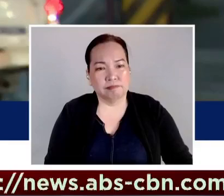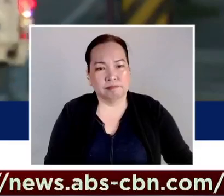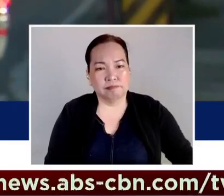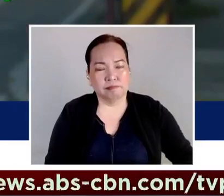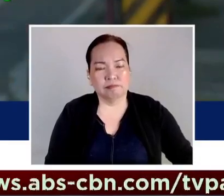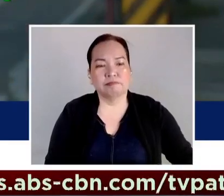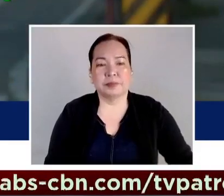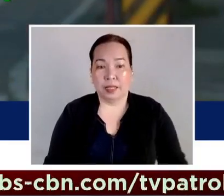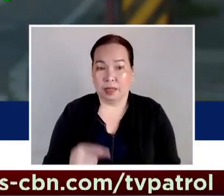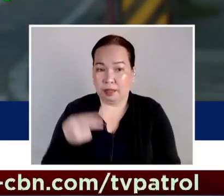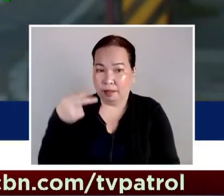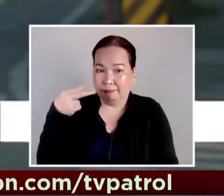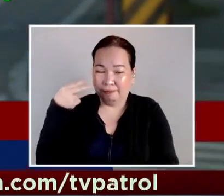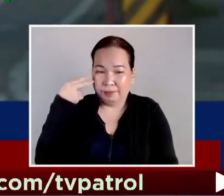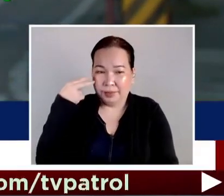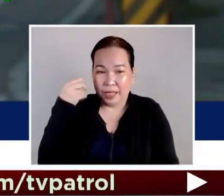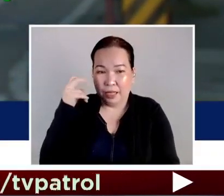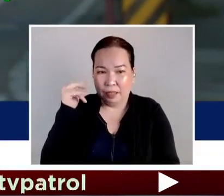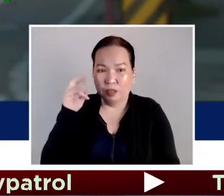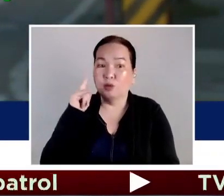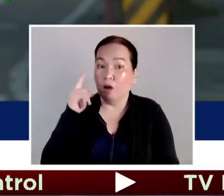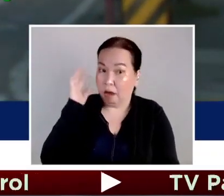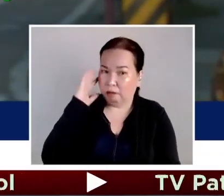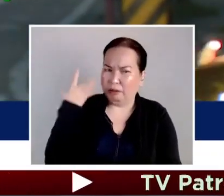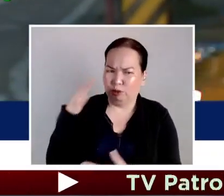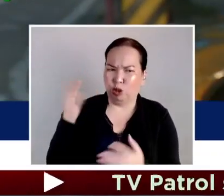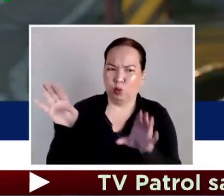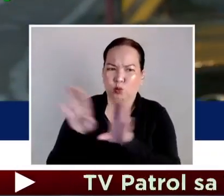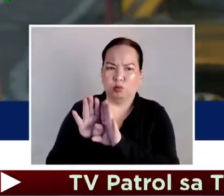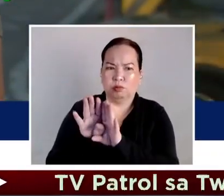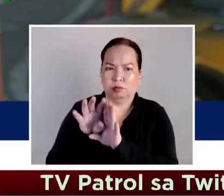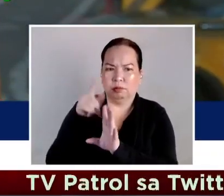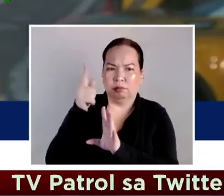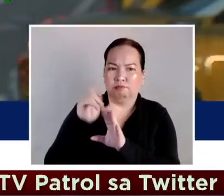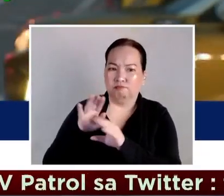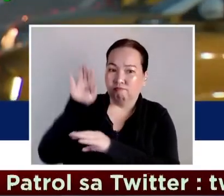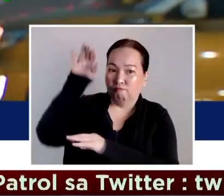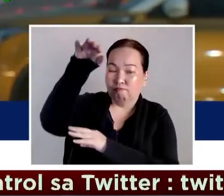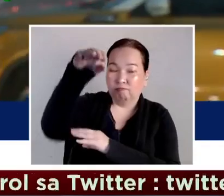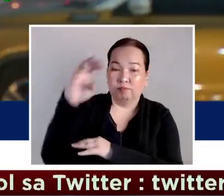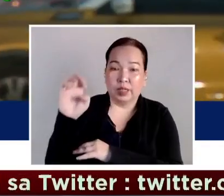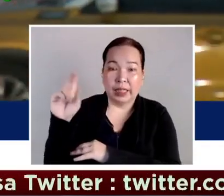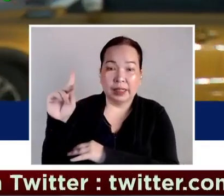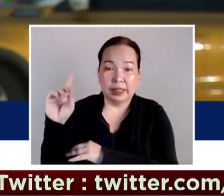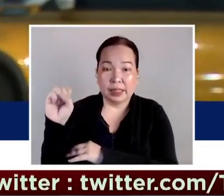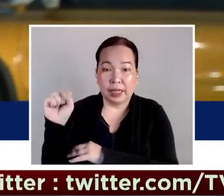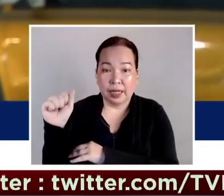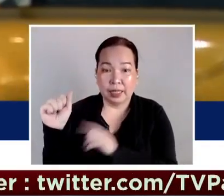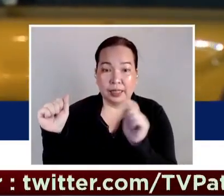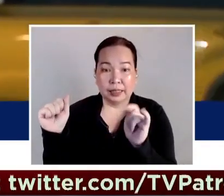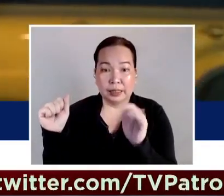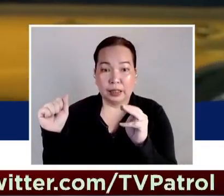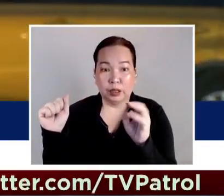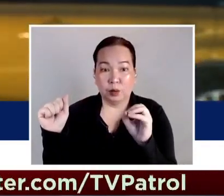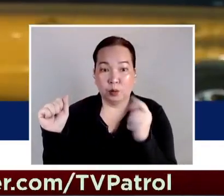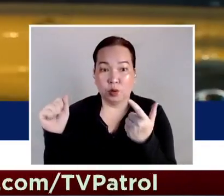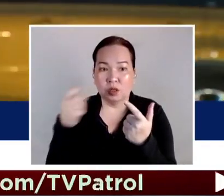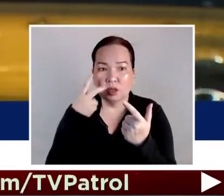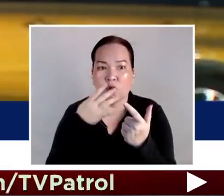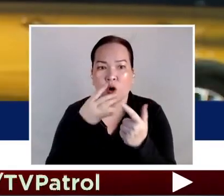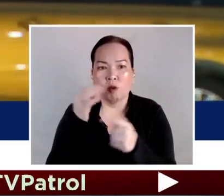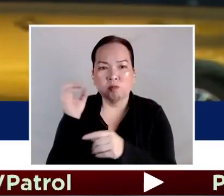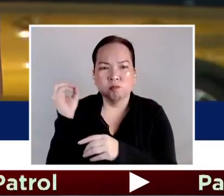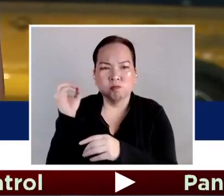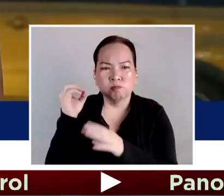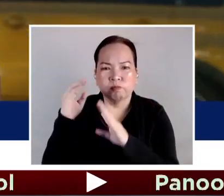Henry, ngayon pa nga lang ay nakasara na itong center lane ng EDSA Timog Flyover. Kung nakikita nyo sa akin likuran, meron ng mga orange cones.